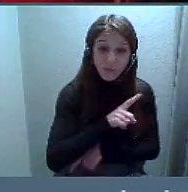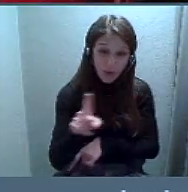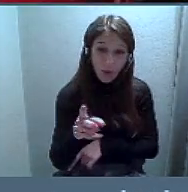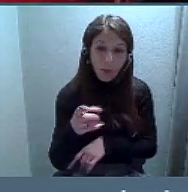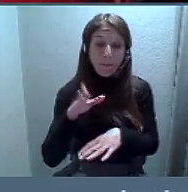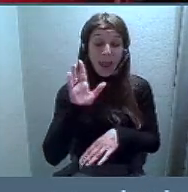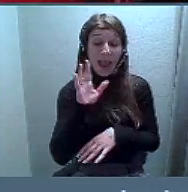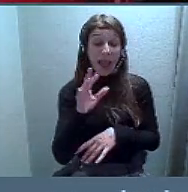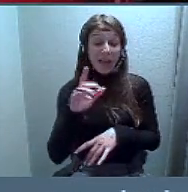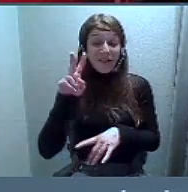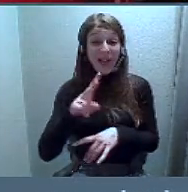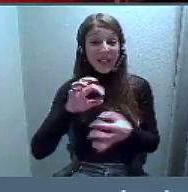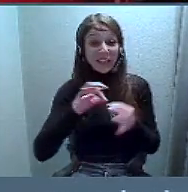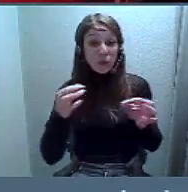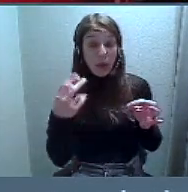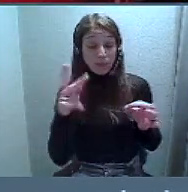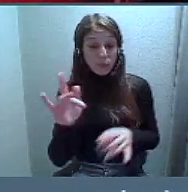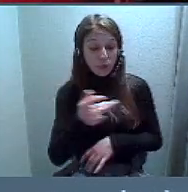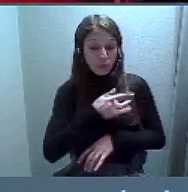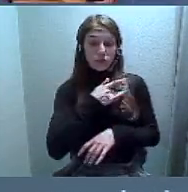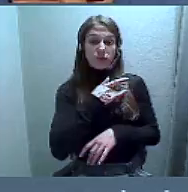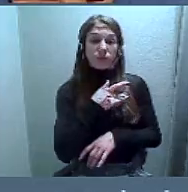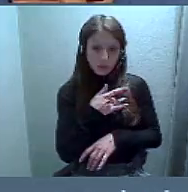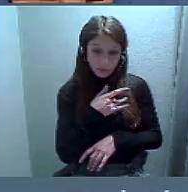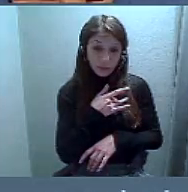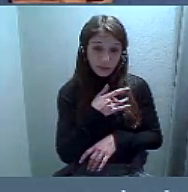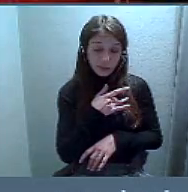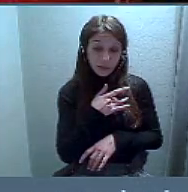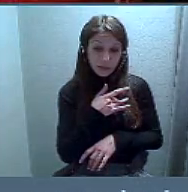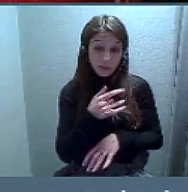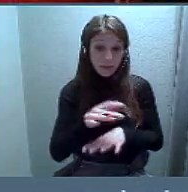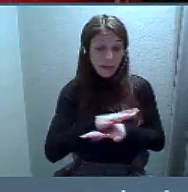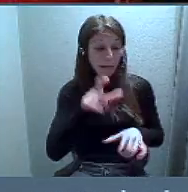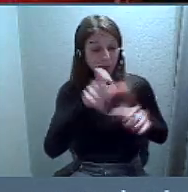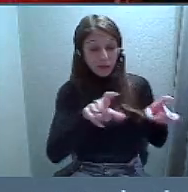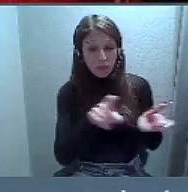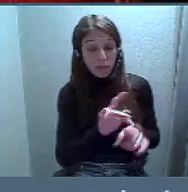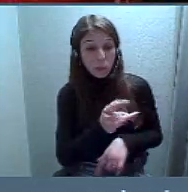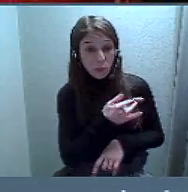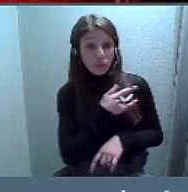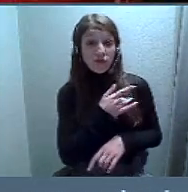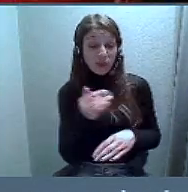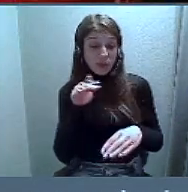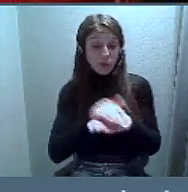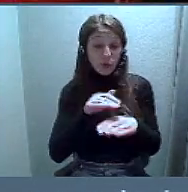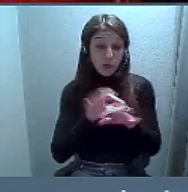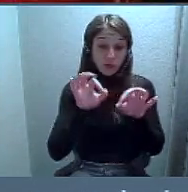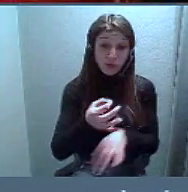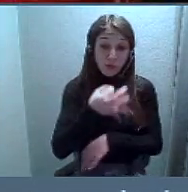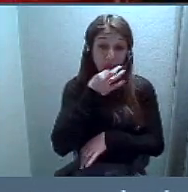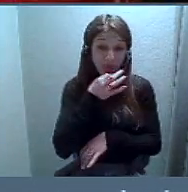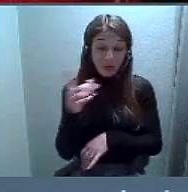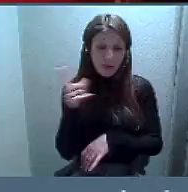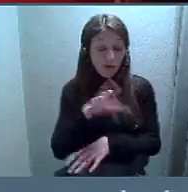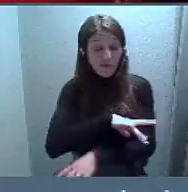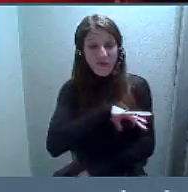cette histoire. Elle comportait beaucoup de symboles, elle a touché beaucoup de monde. Et ce soir, une fois de plus, on en est très très fiers et on vous